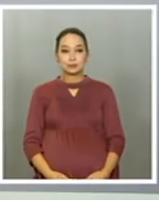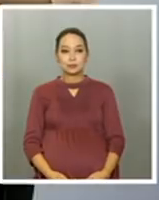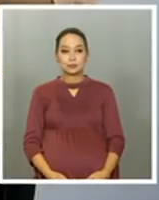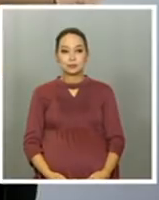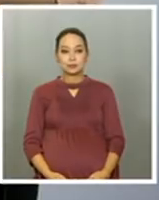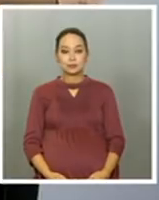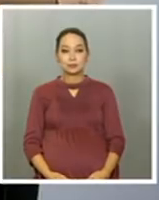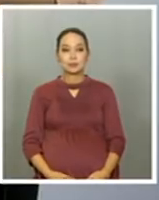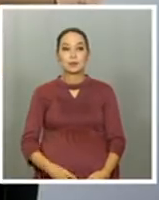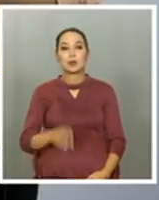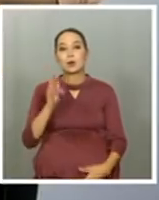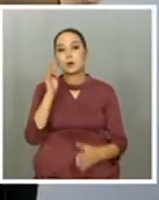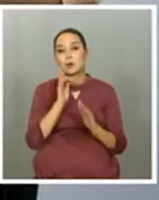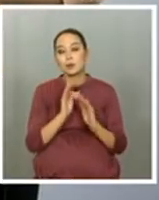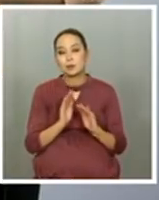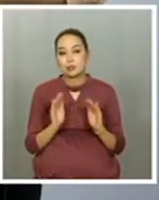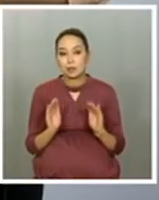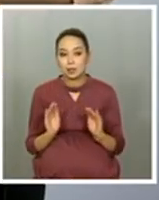Оқушылар,